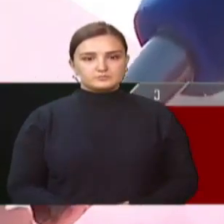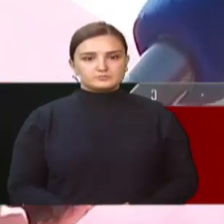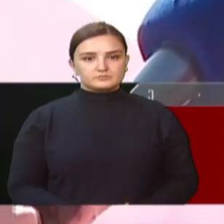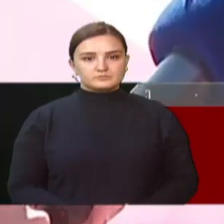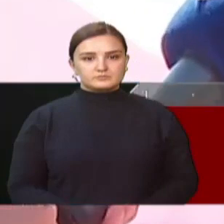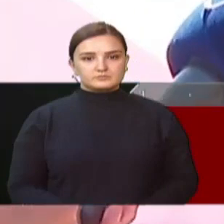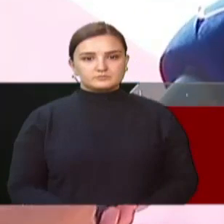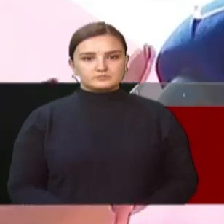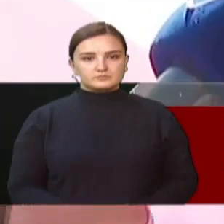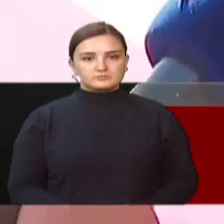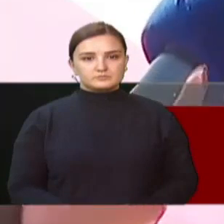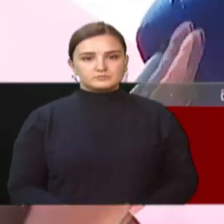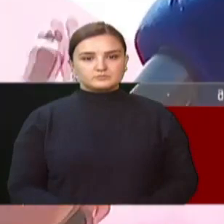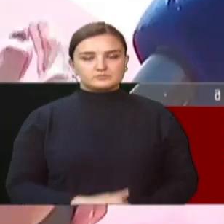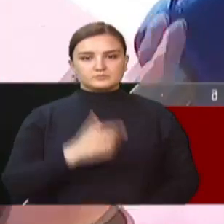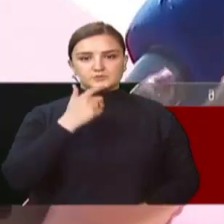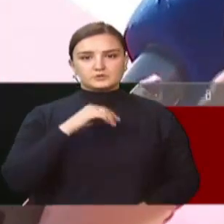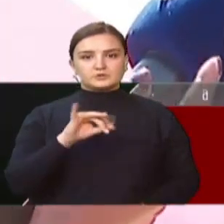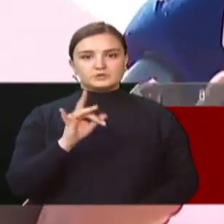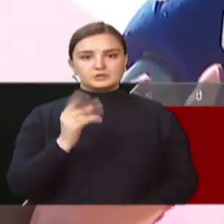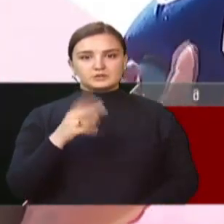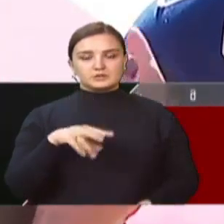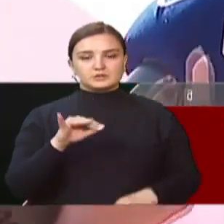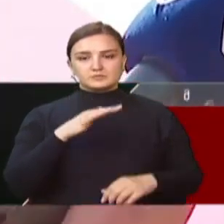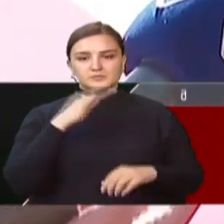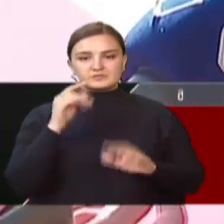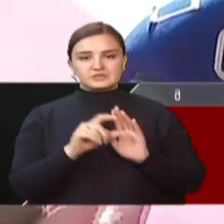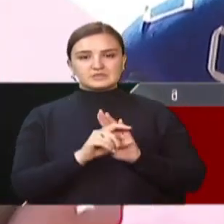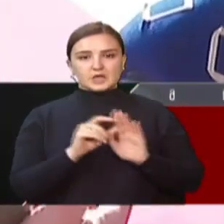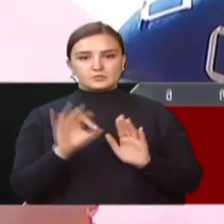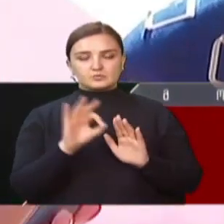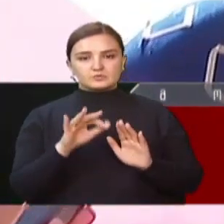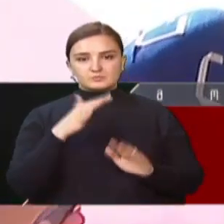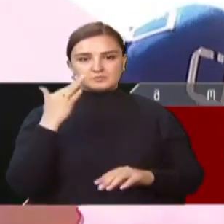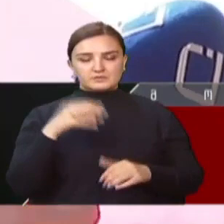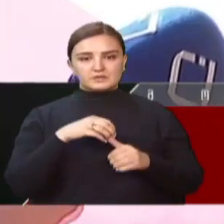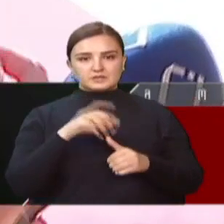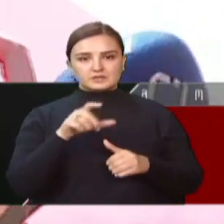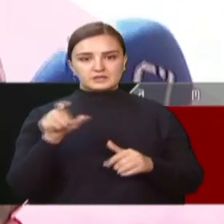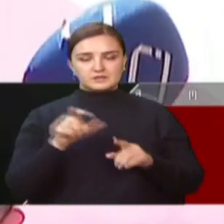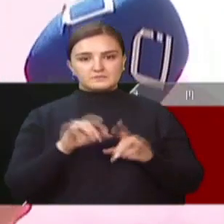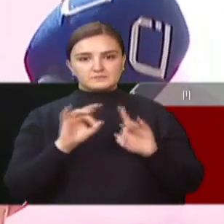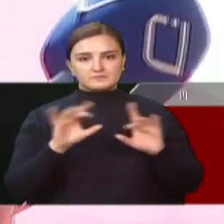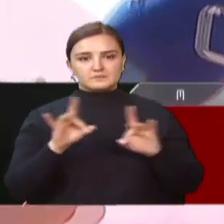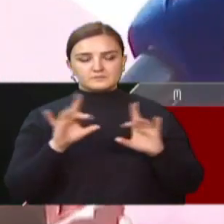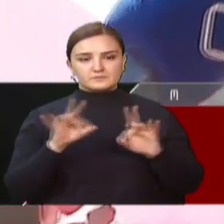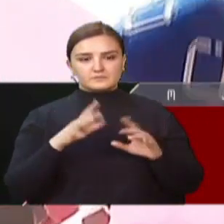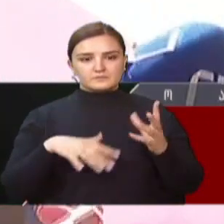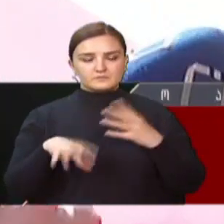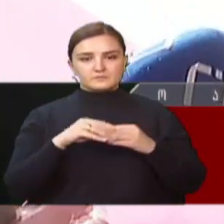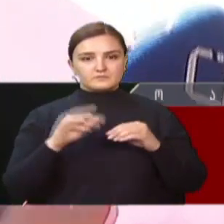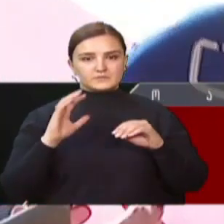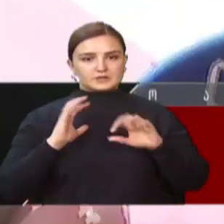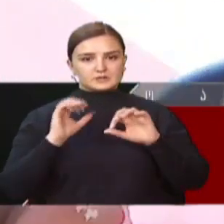დაკავშირებით. ამოწურა სტატუსზე დაკავშირებით ძალიან ბევრ ლიდერს ვესაუბრეთ დღეს და ისინი ამბობენ რომ ისინი მხარს